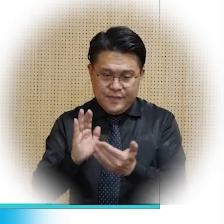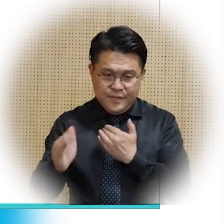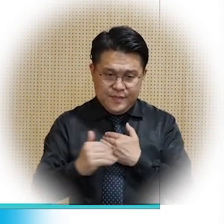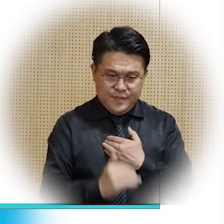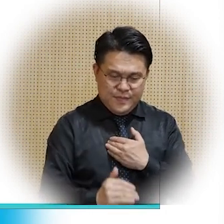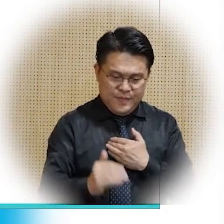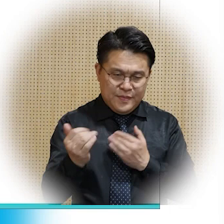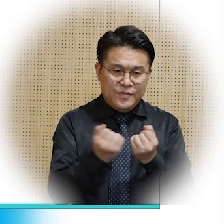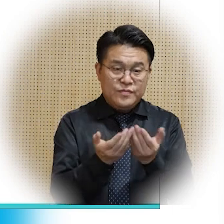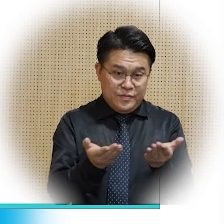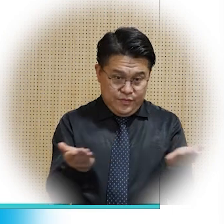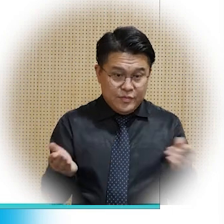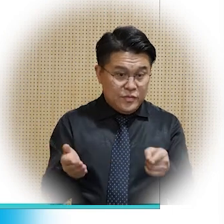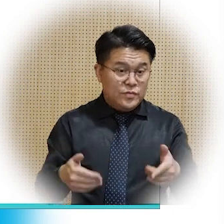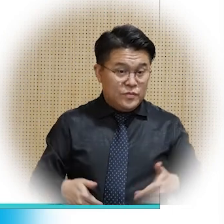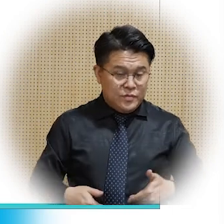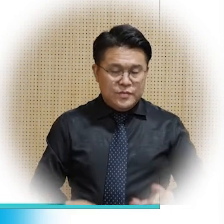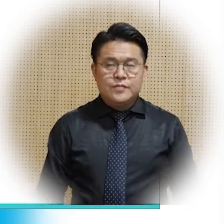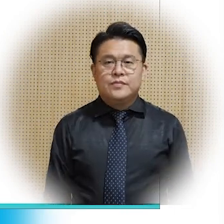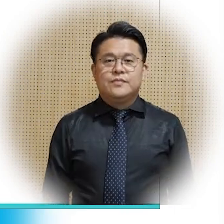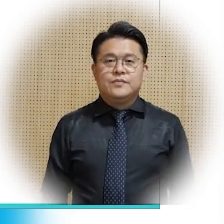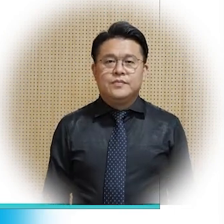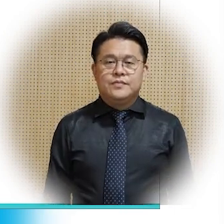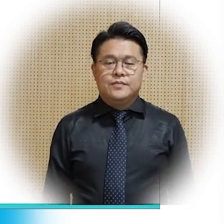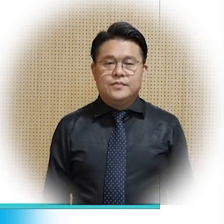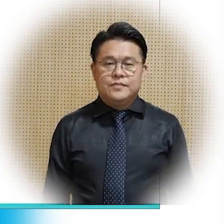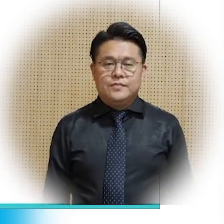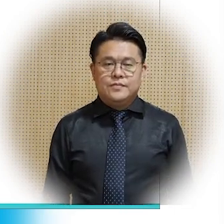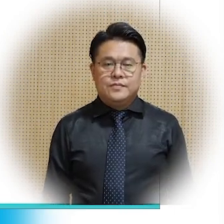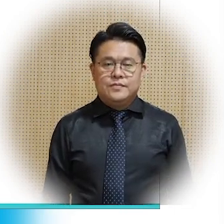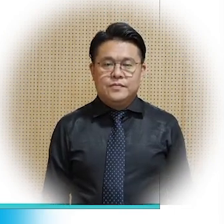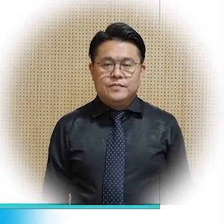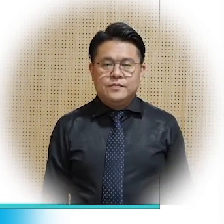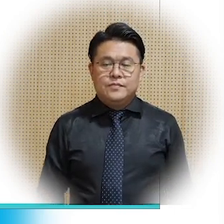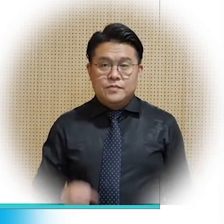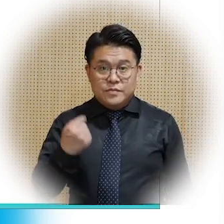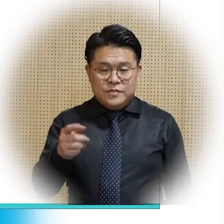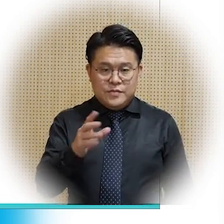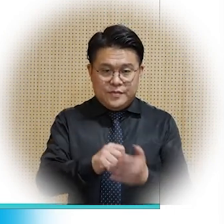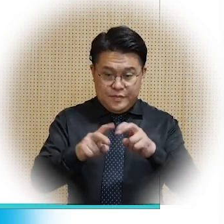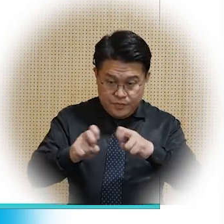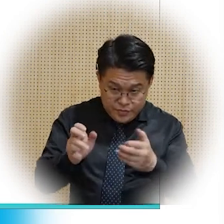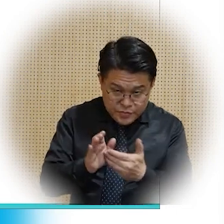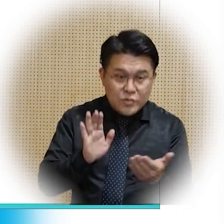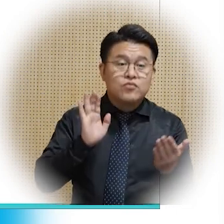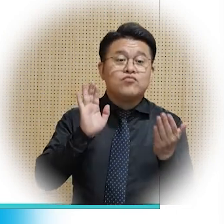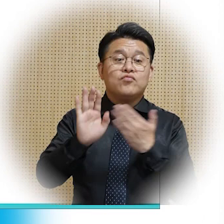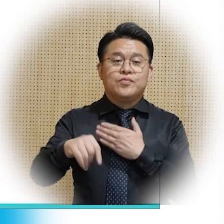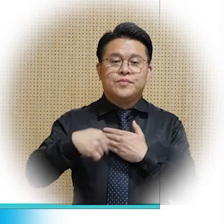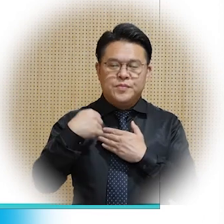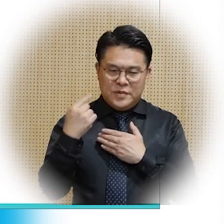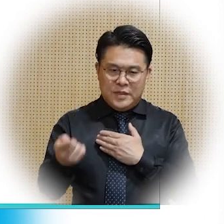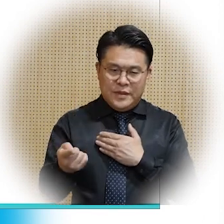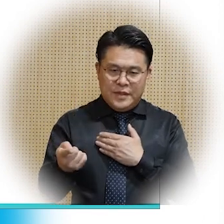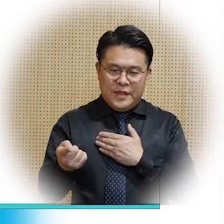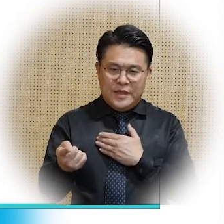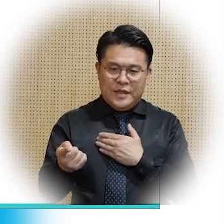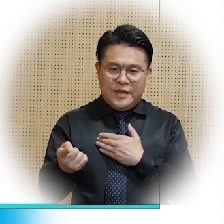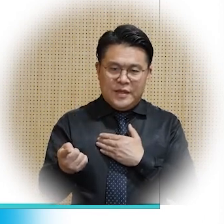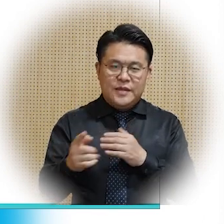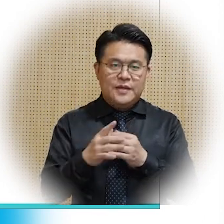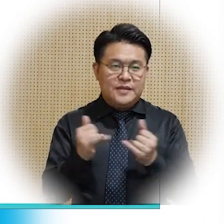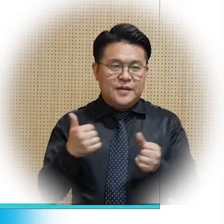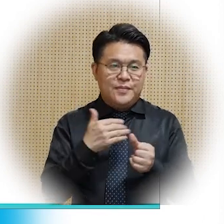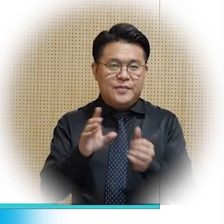쪼갠 다음에 그거를 단계별로 나눠서 설명을 해드리는 게 이제 좀 필요한 거고요. 그래서 그렇게 이제